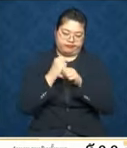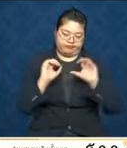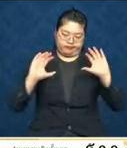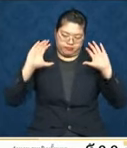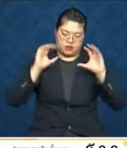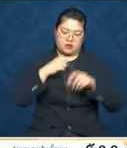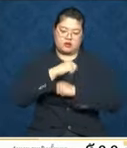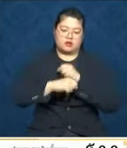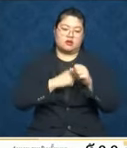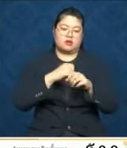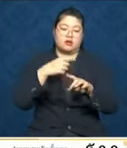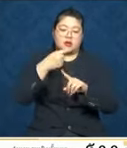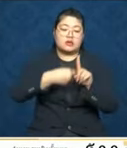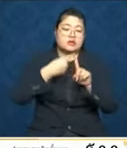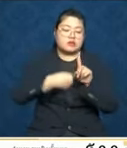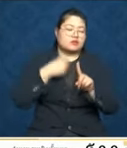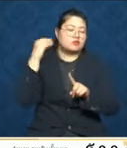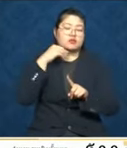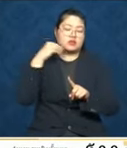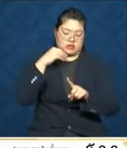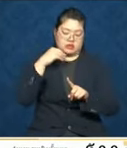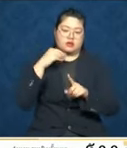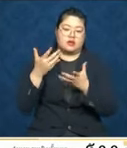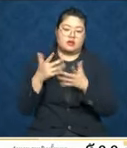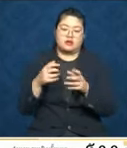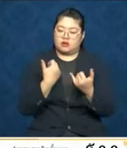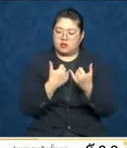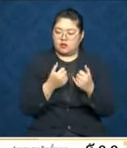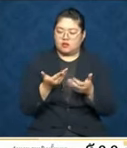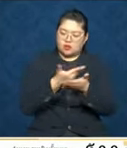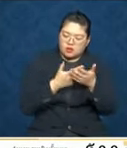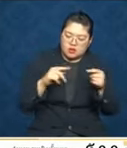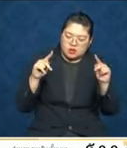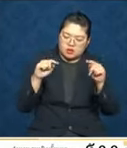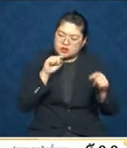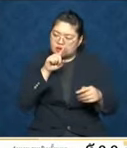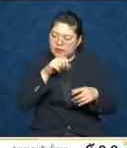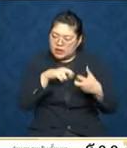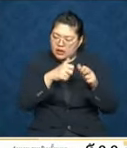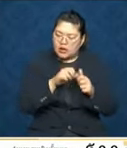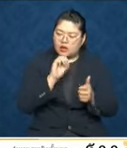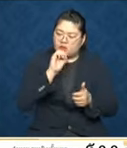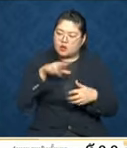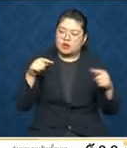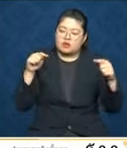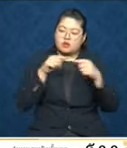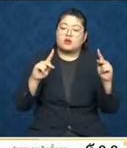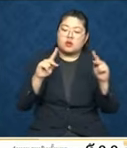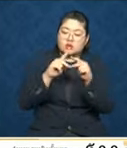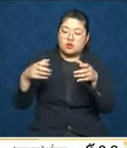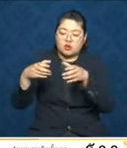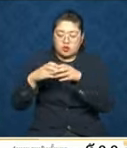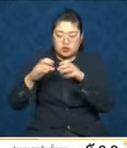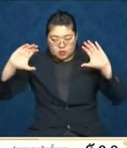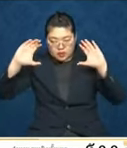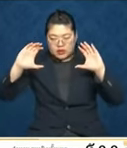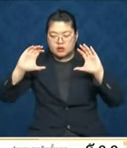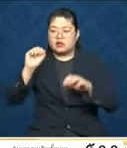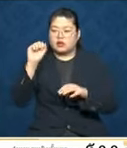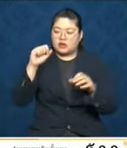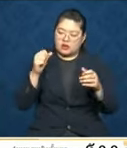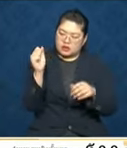ๆทุกเดือนจะแจ้งให้สมาชิกทราบว่ามีการถามกระทรวงใดกรมใดหน่วยงานใดกี่ครั้